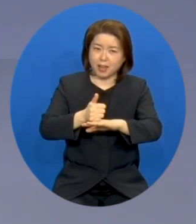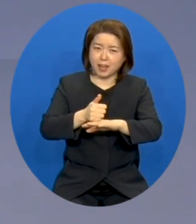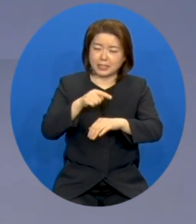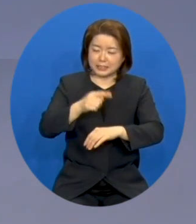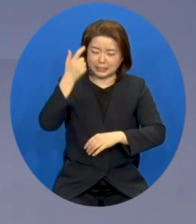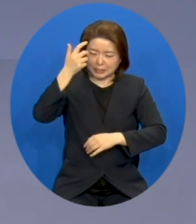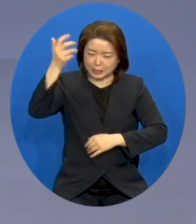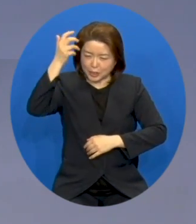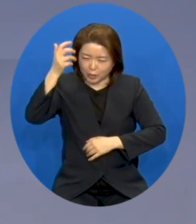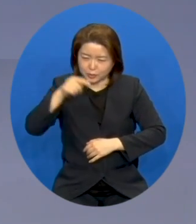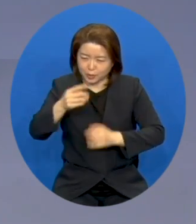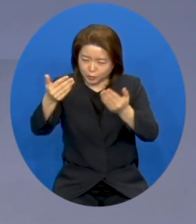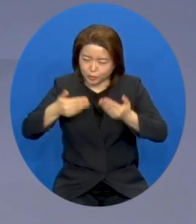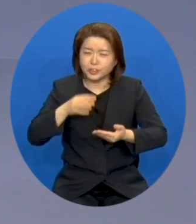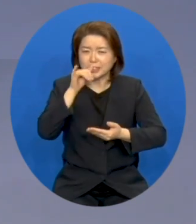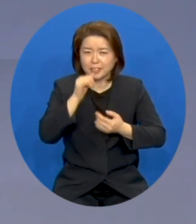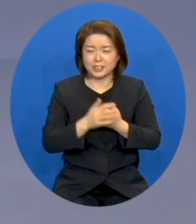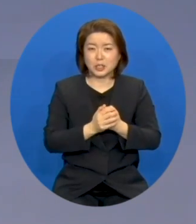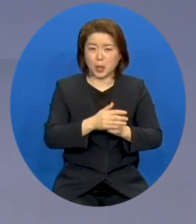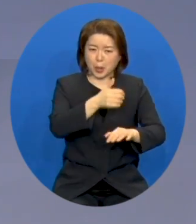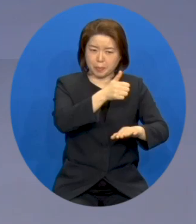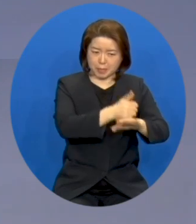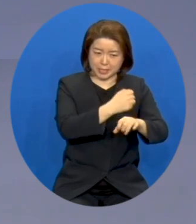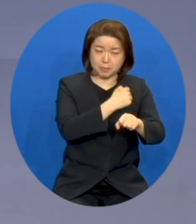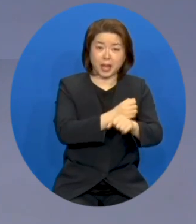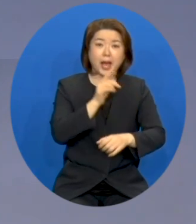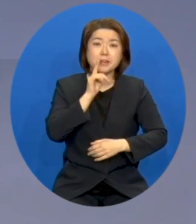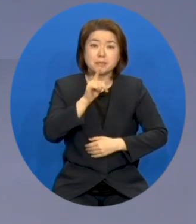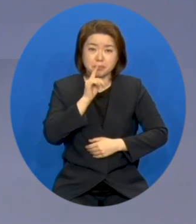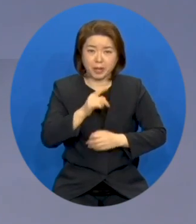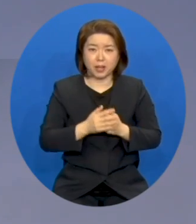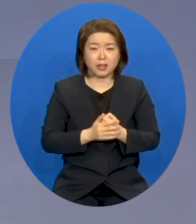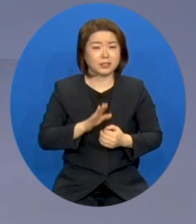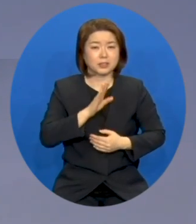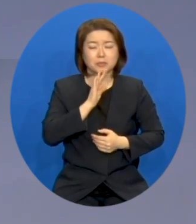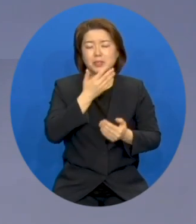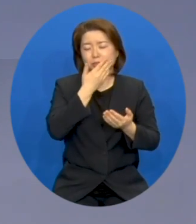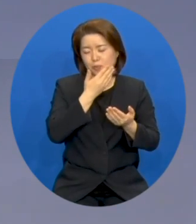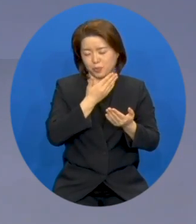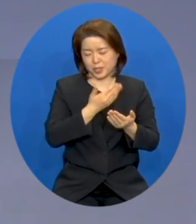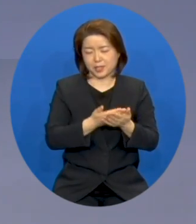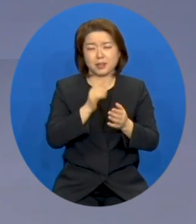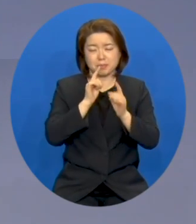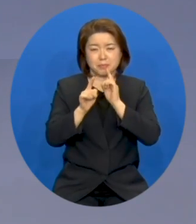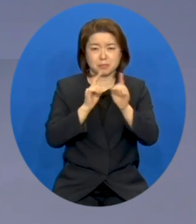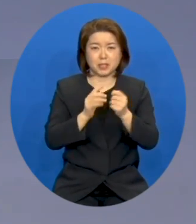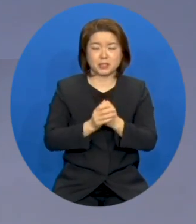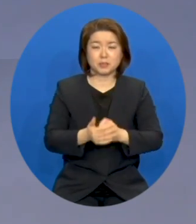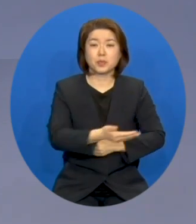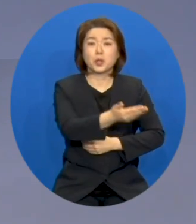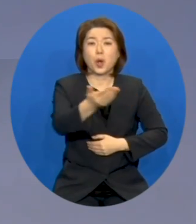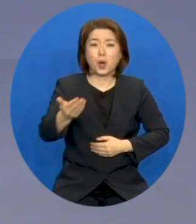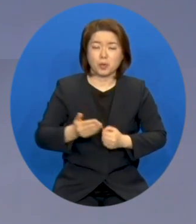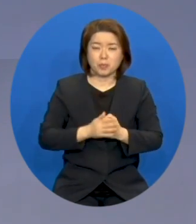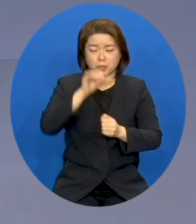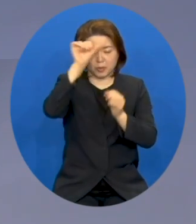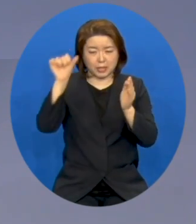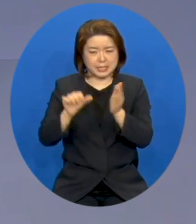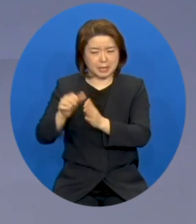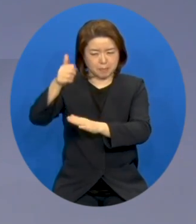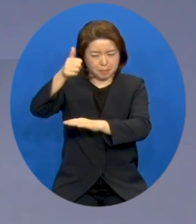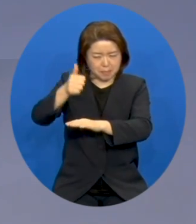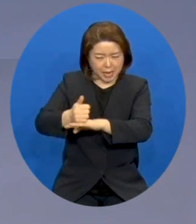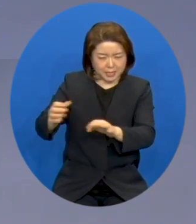영성이 있습니다. 그러니까 마지막에 하는 말이 참 귀한 말이죠. 여러분도 여러분의 인생의 마지막